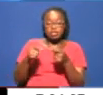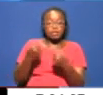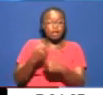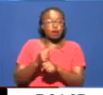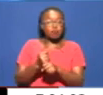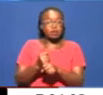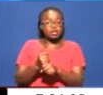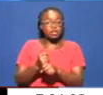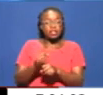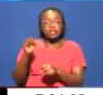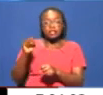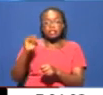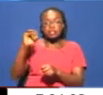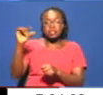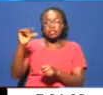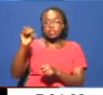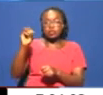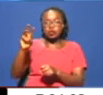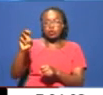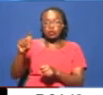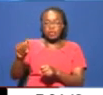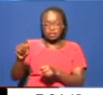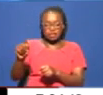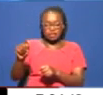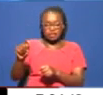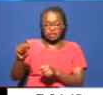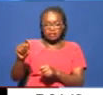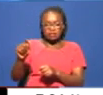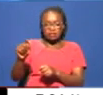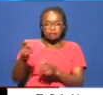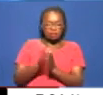wa Sigowet Soin Bernard Koros